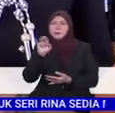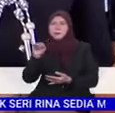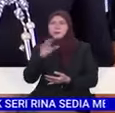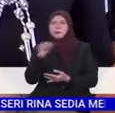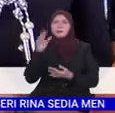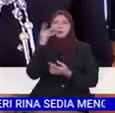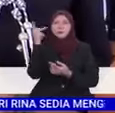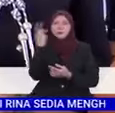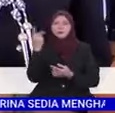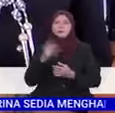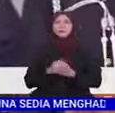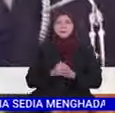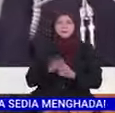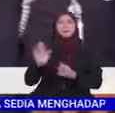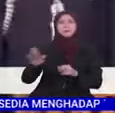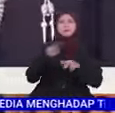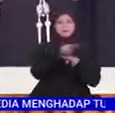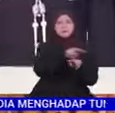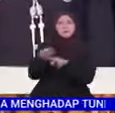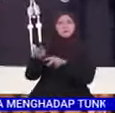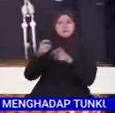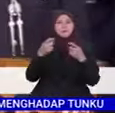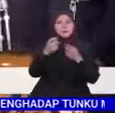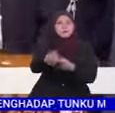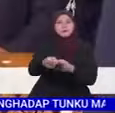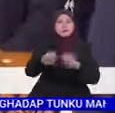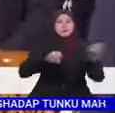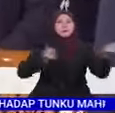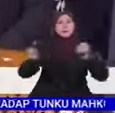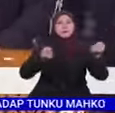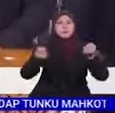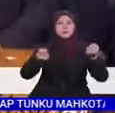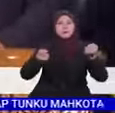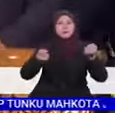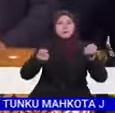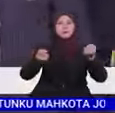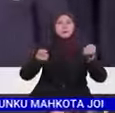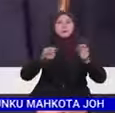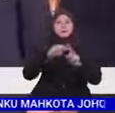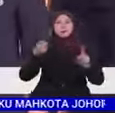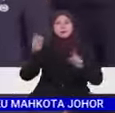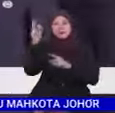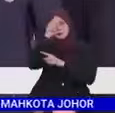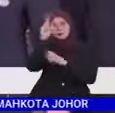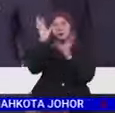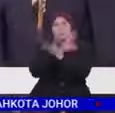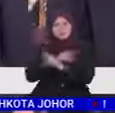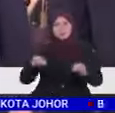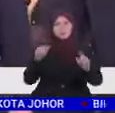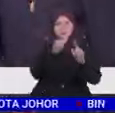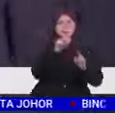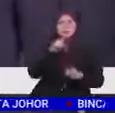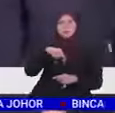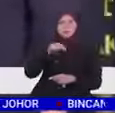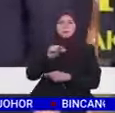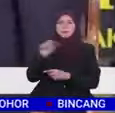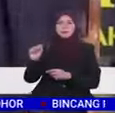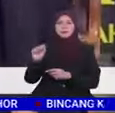ditemui media selepas menyaksikan majelis penyerahan dua buah kendaraan pacuan 4roda daripada kerajaan Serawak kepada PJ